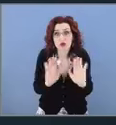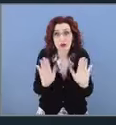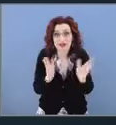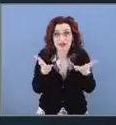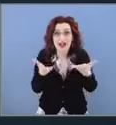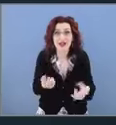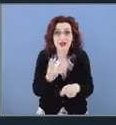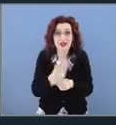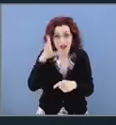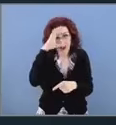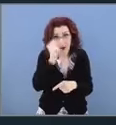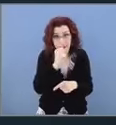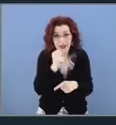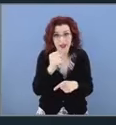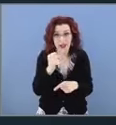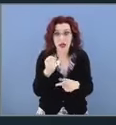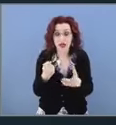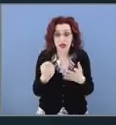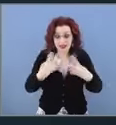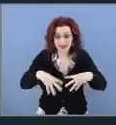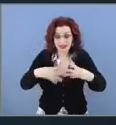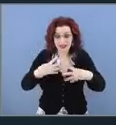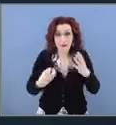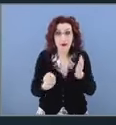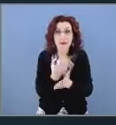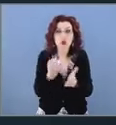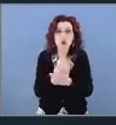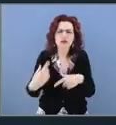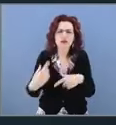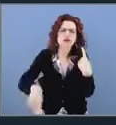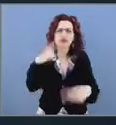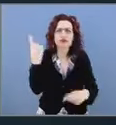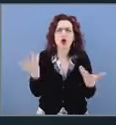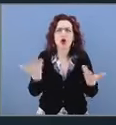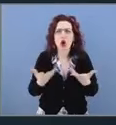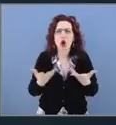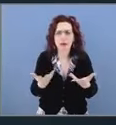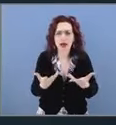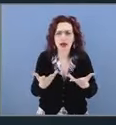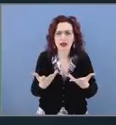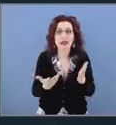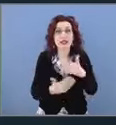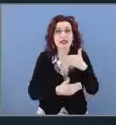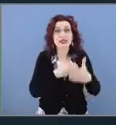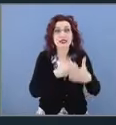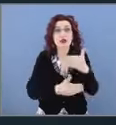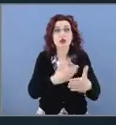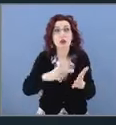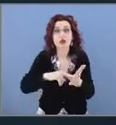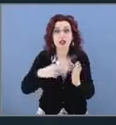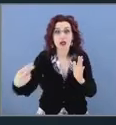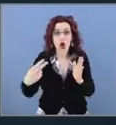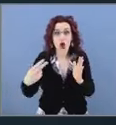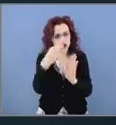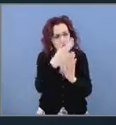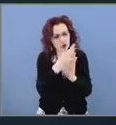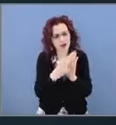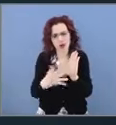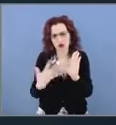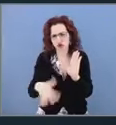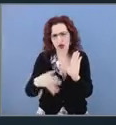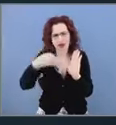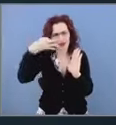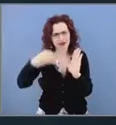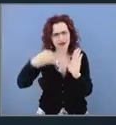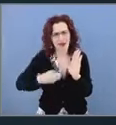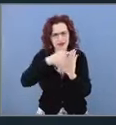nostro sistema produttivo. Le linee di sviluppo tecnologico sono abbastanza definite, ora si tratta di capire quali sono le priorità